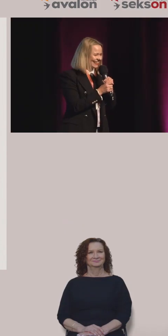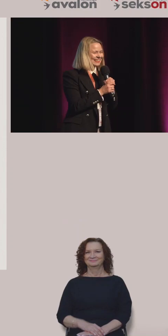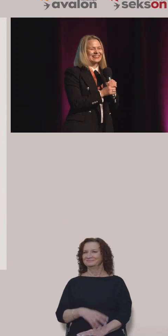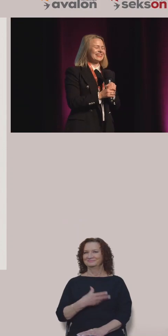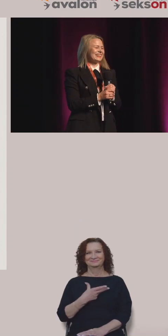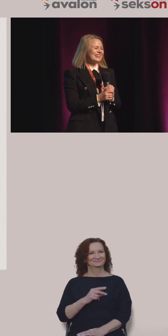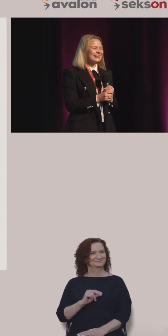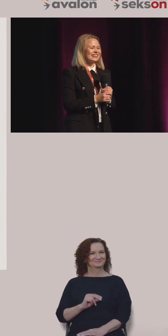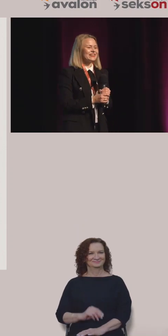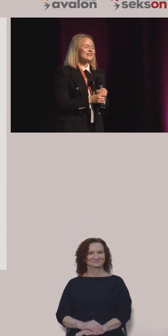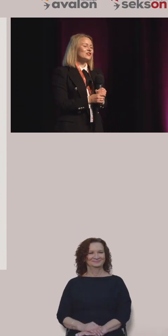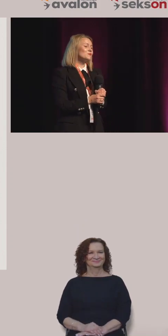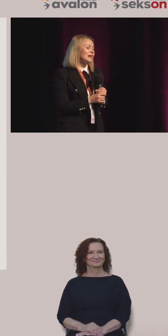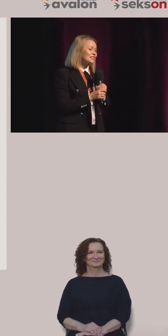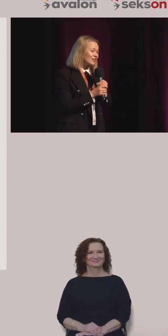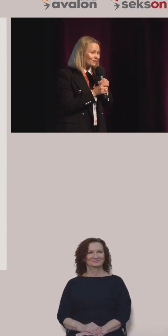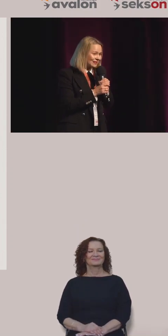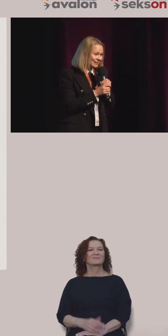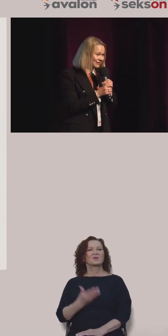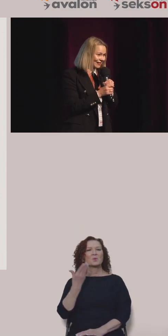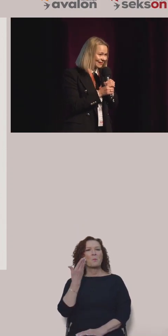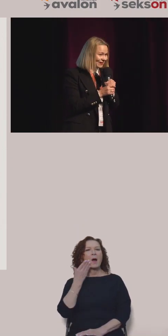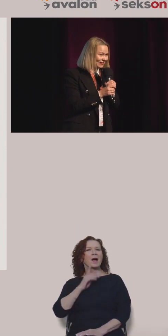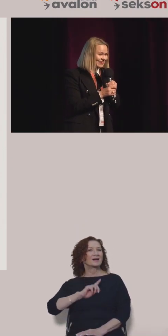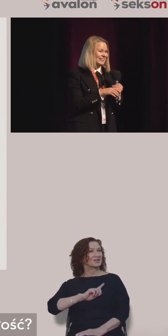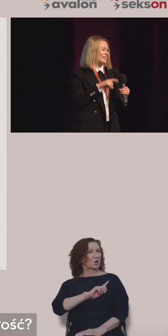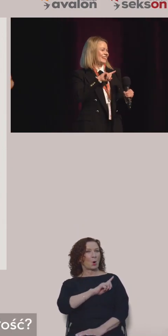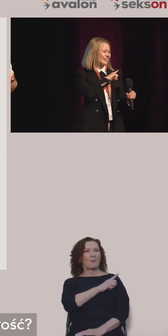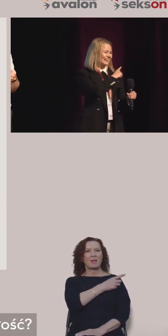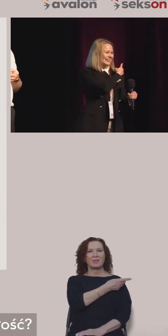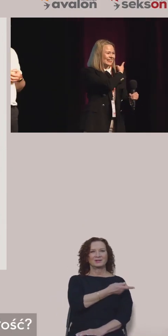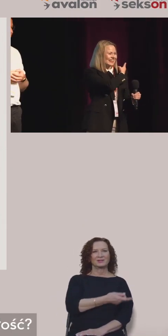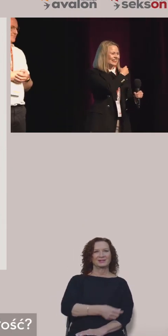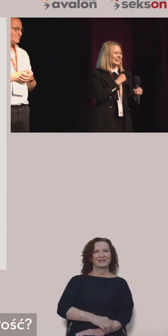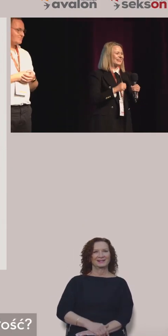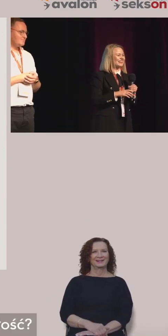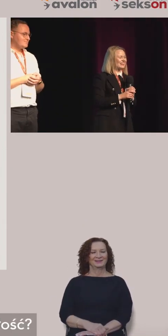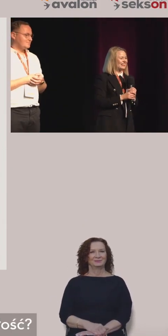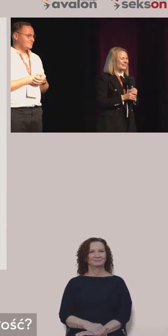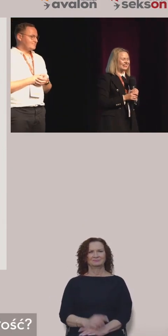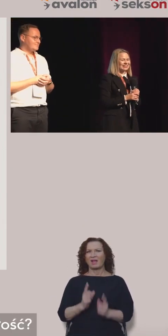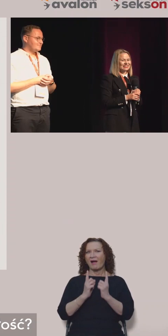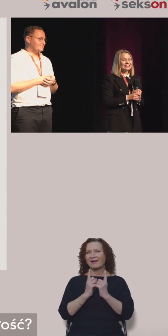Nie. Coś bardziej romantycznego.